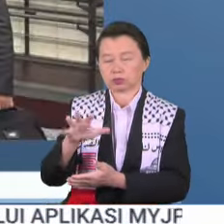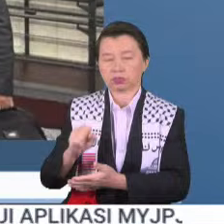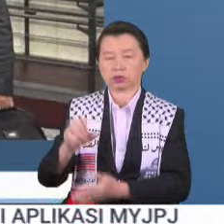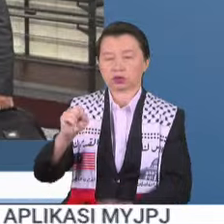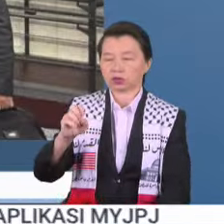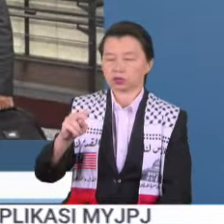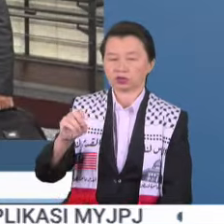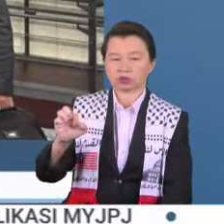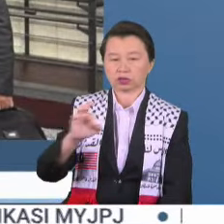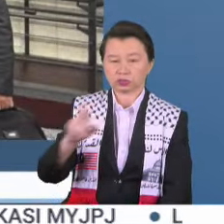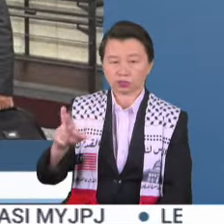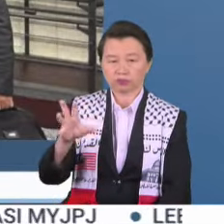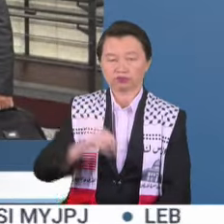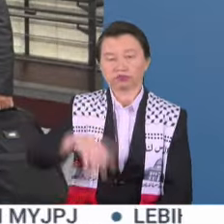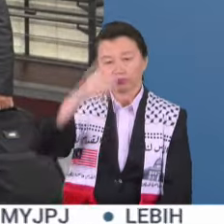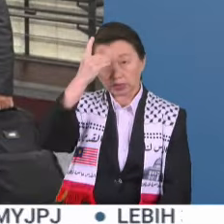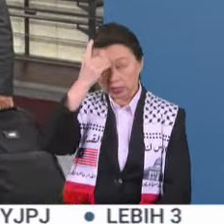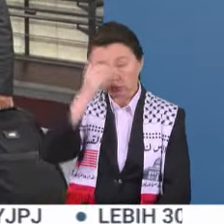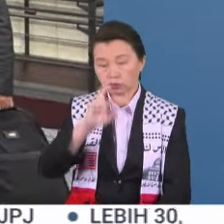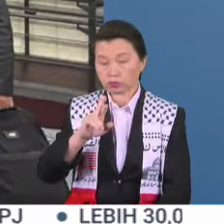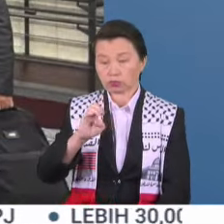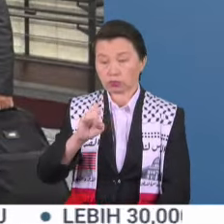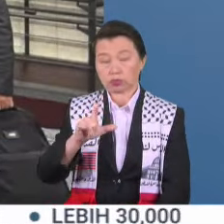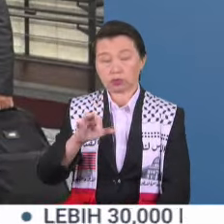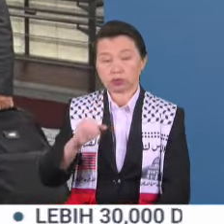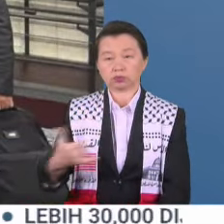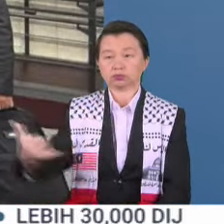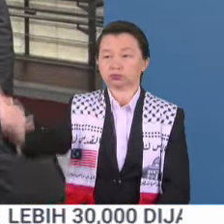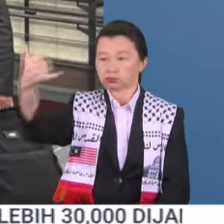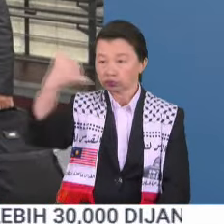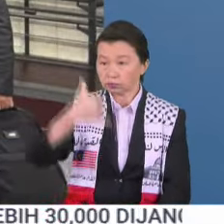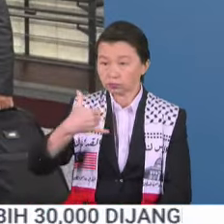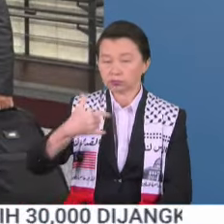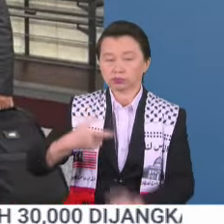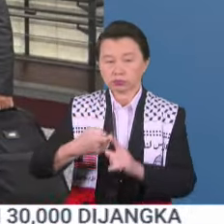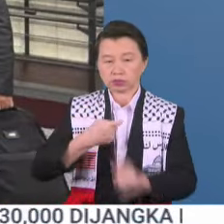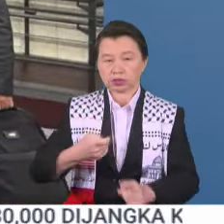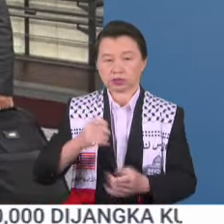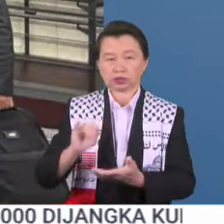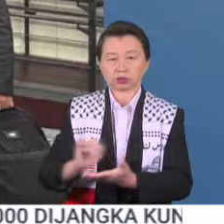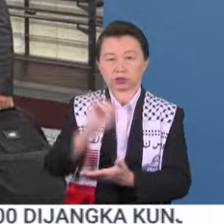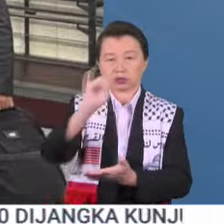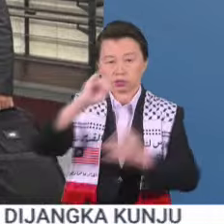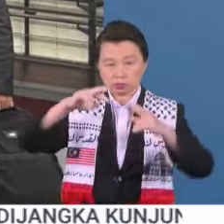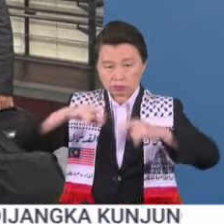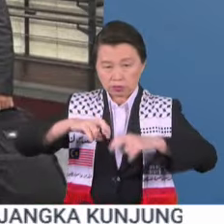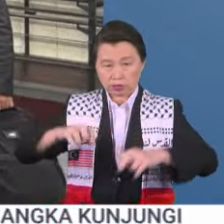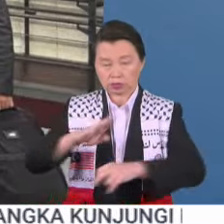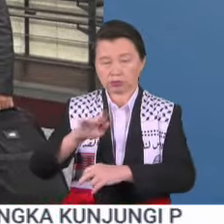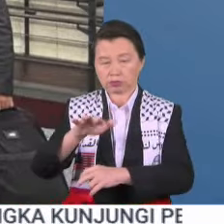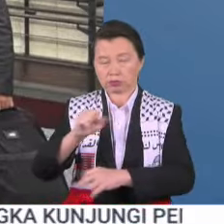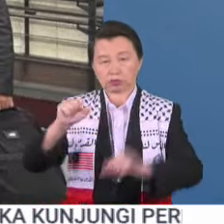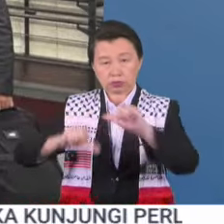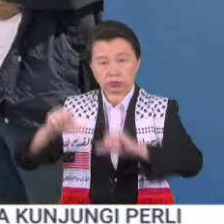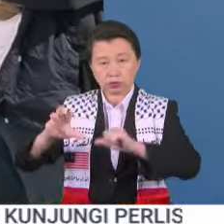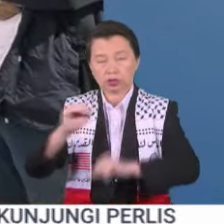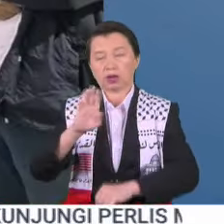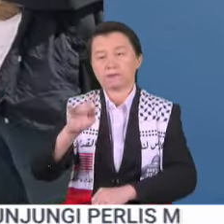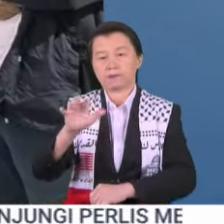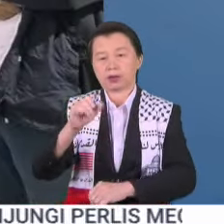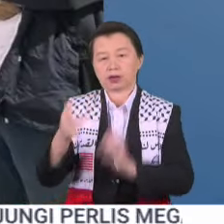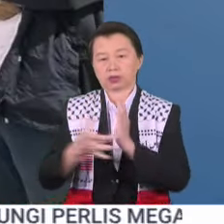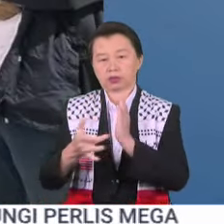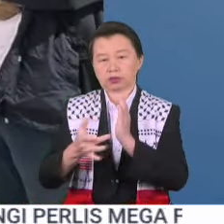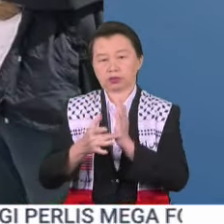Biosensor. Dalam pada itu, Datuk Sri Roland turut menerima kunjungan hormat daripada Institut Penyelidikan Bioscience dan